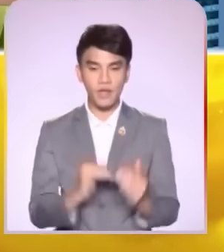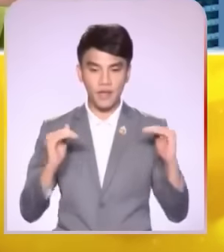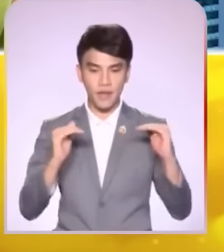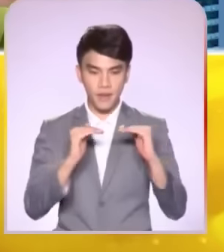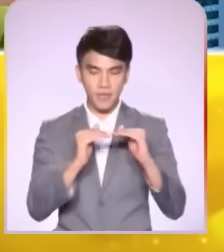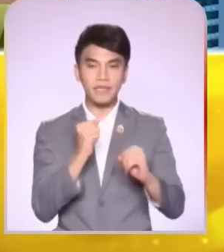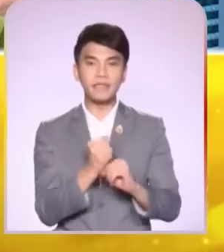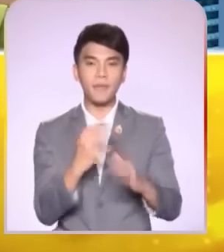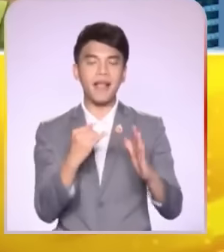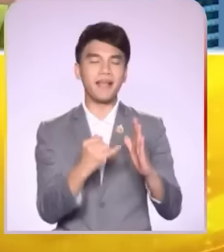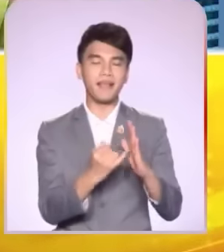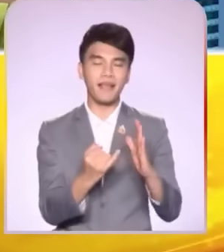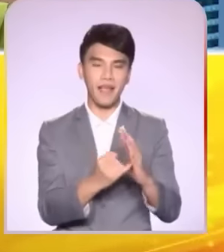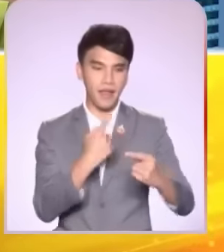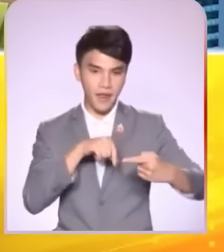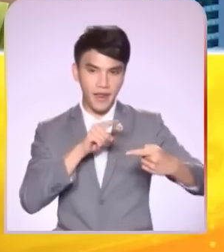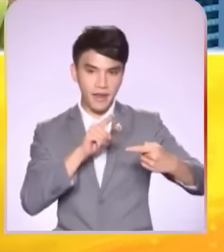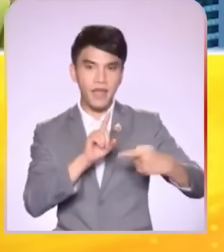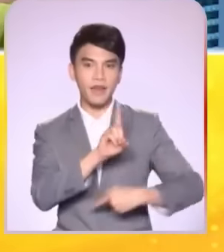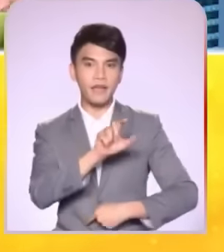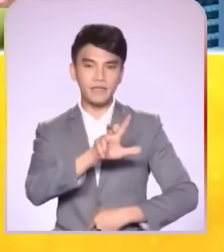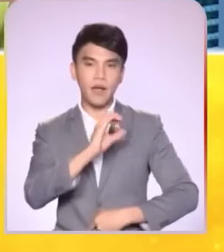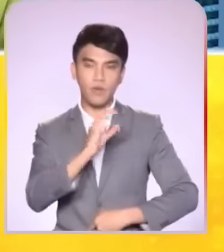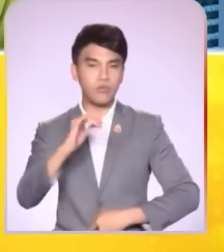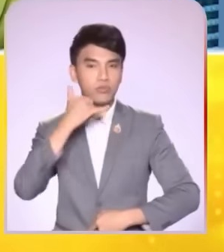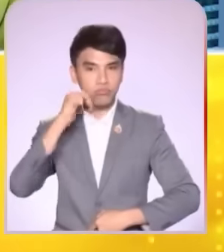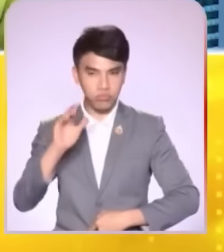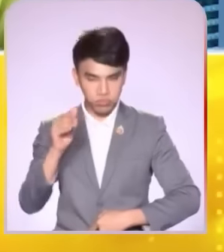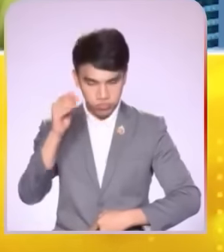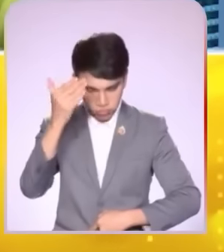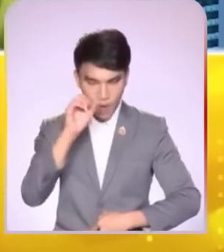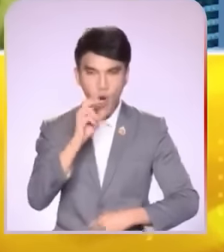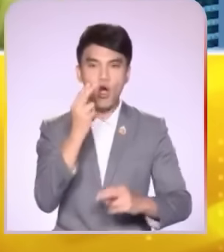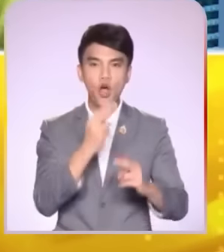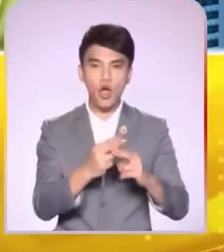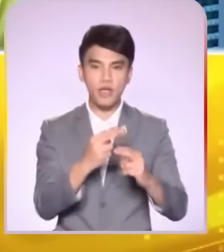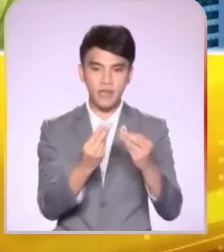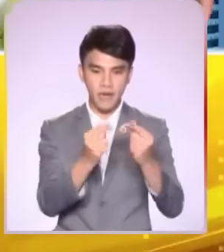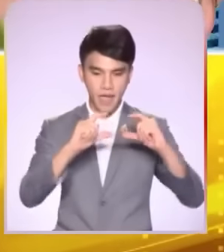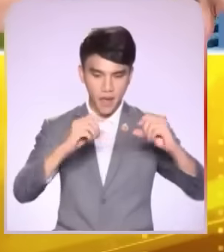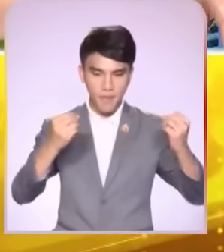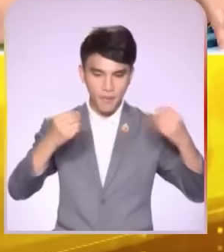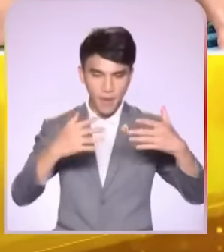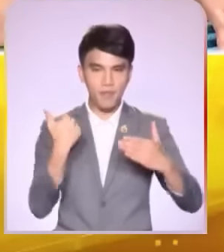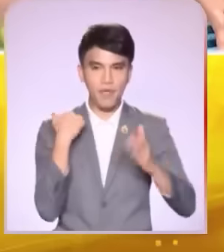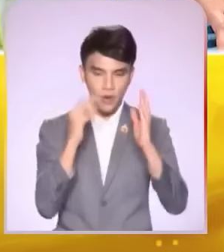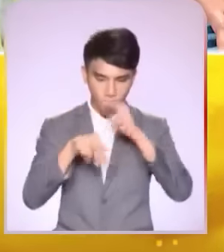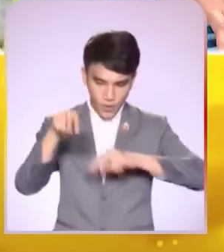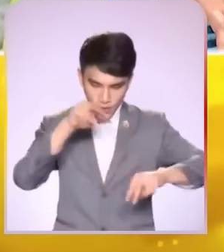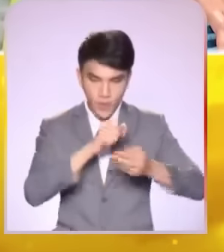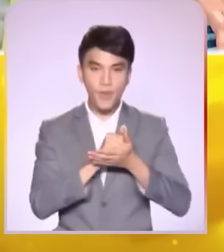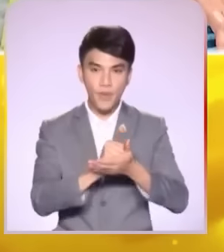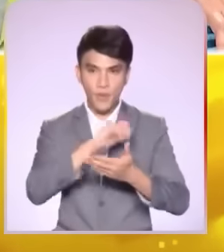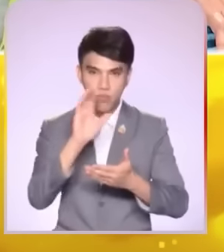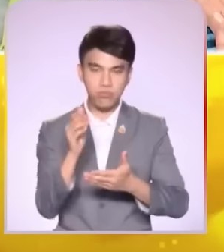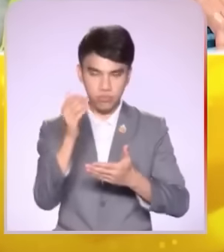สอบยังไงง่ายๆเลยค่ะ1300โทรศัพท์ไปแจ้งชื่อเลขบัตรประชาชนเดี๋ยวจะมีเจ้าหน้าที่ตรวจสอบให้ว่าต